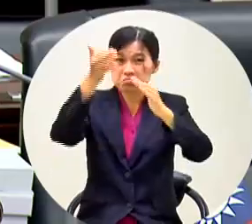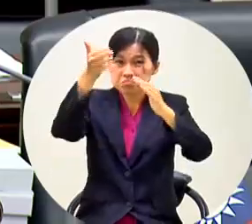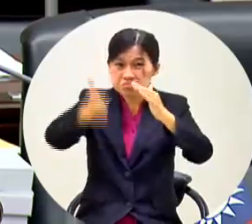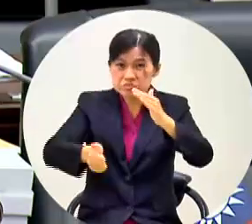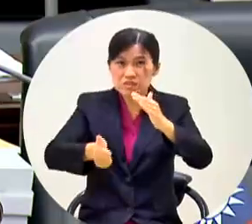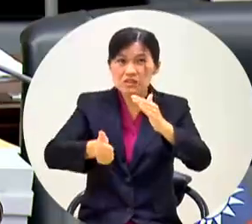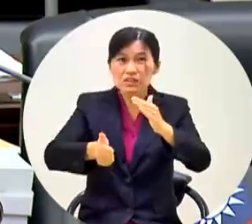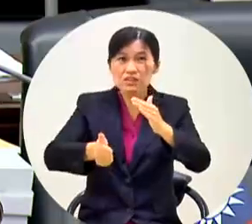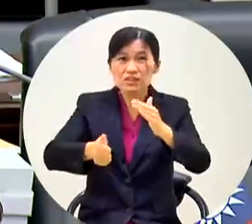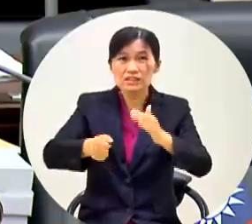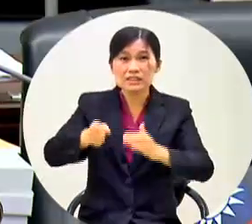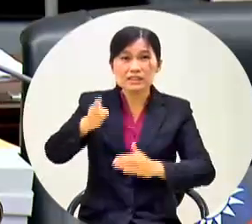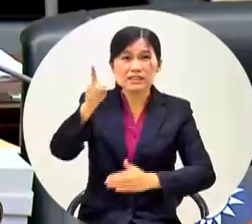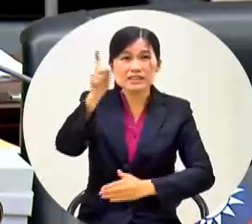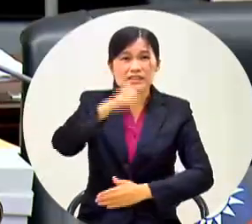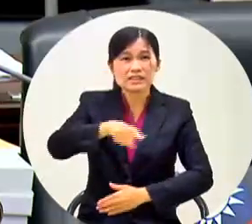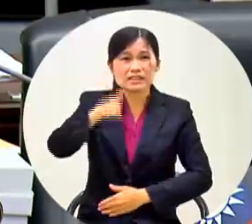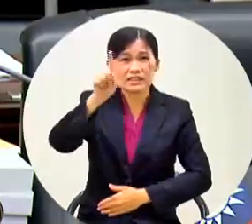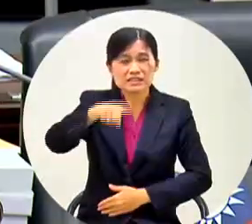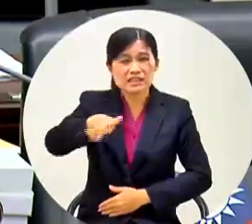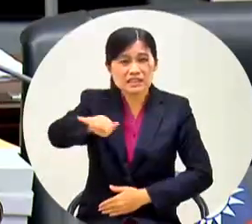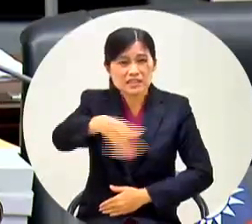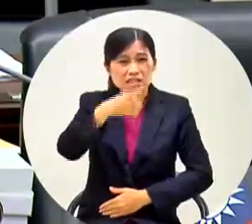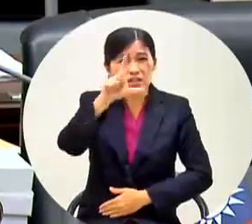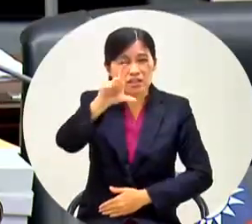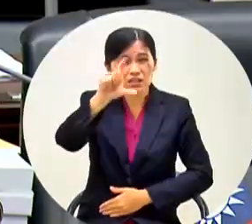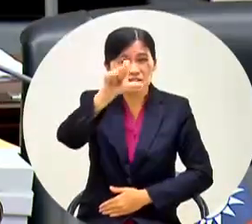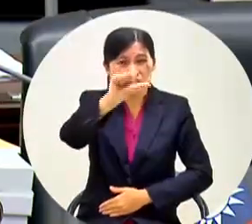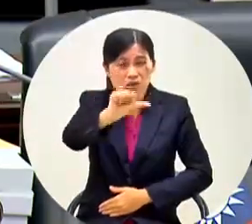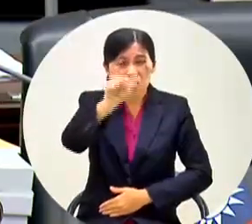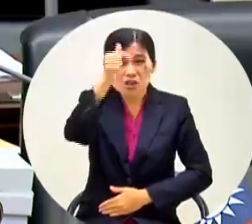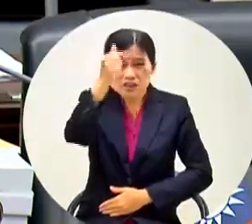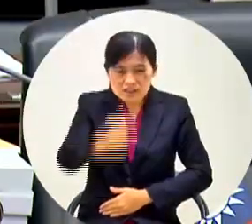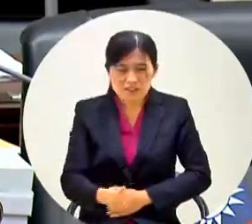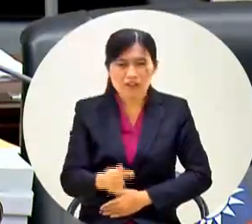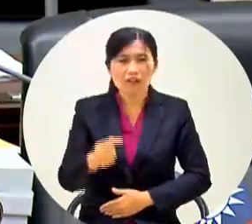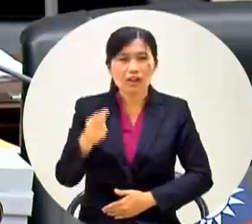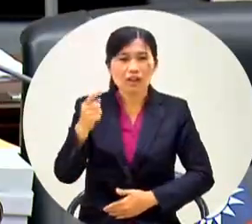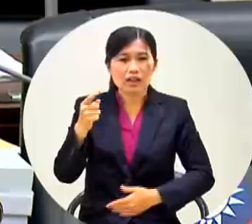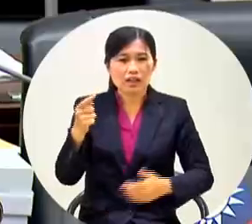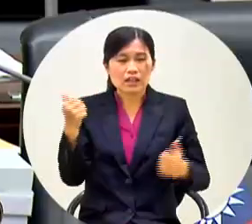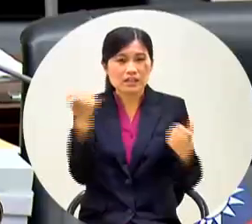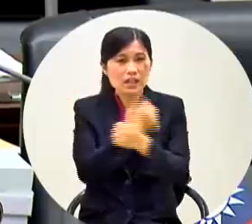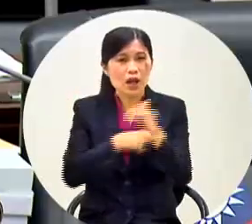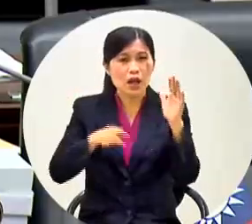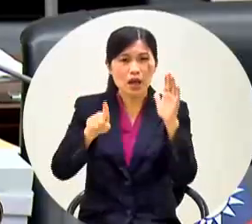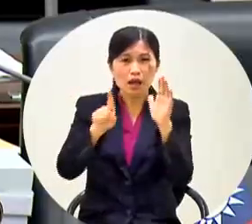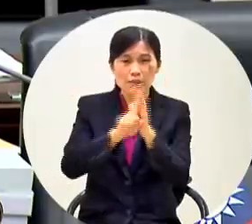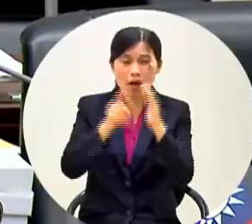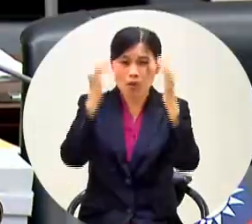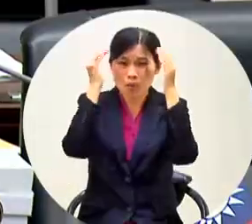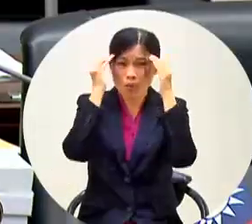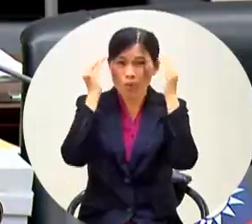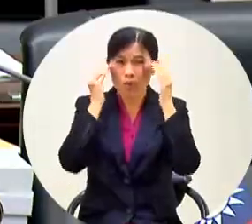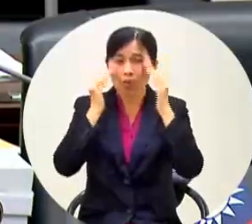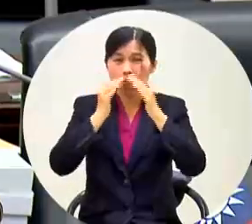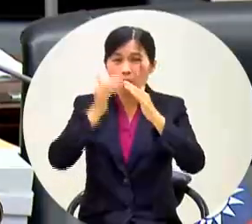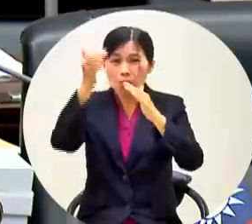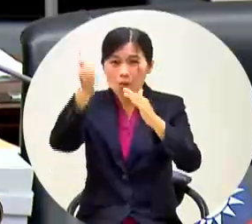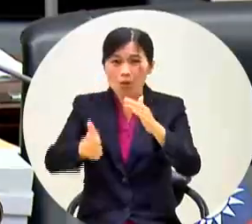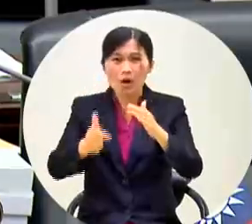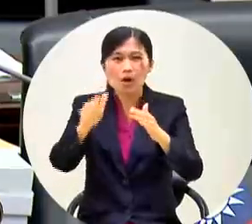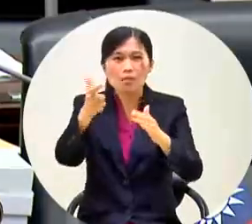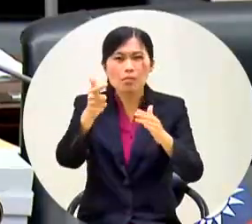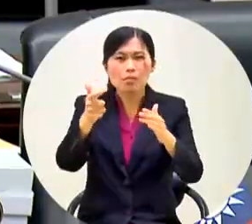1465亿代表了韩国瑜市长，不是叶匡时副市长的，他承担不起这个责